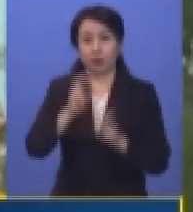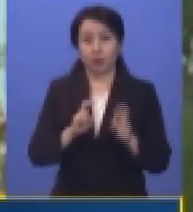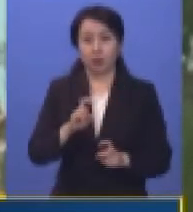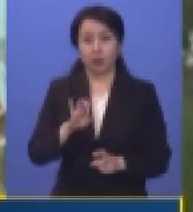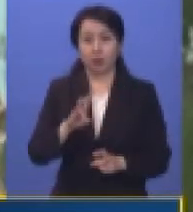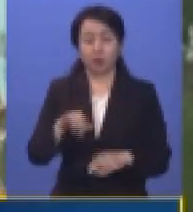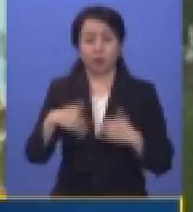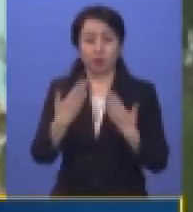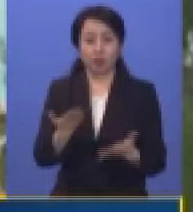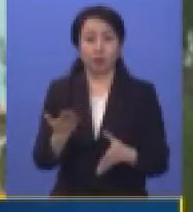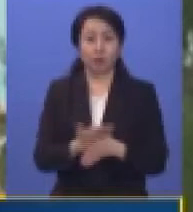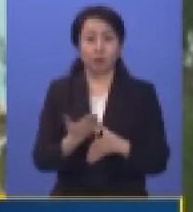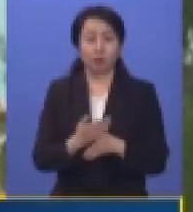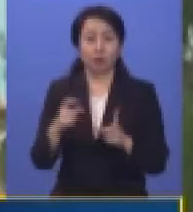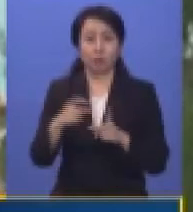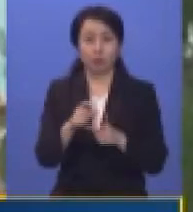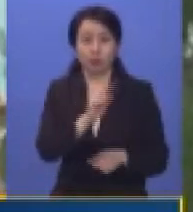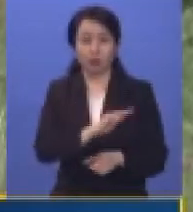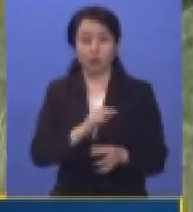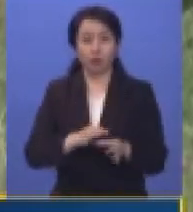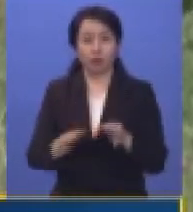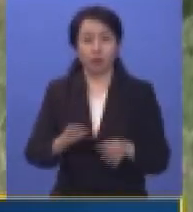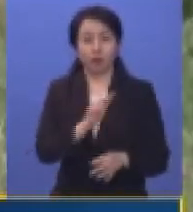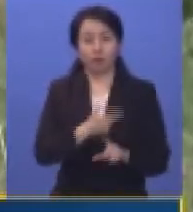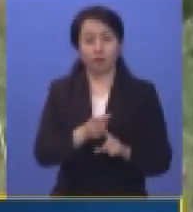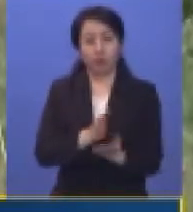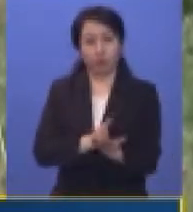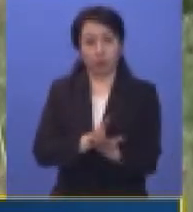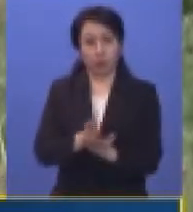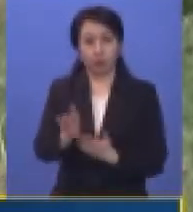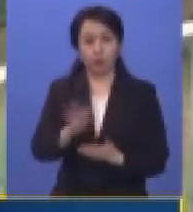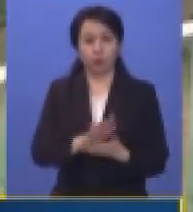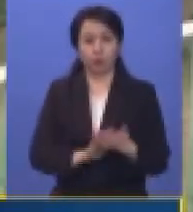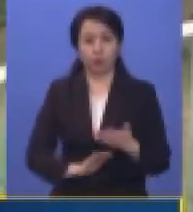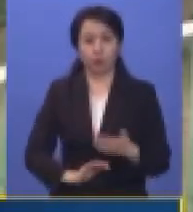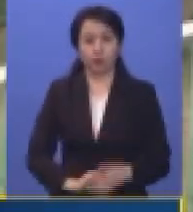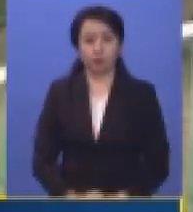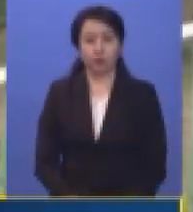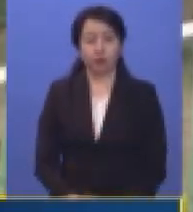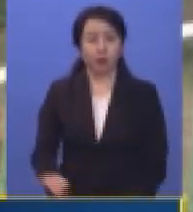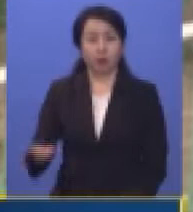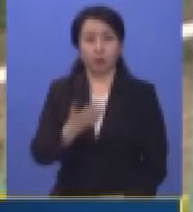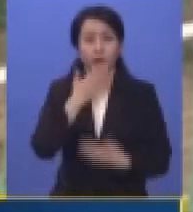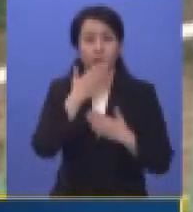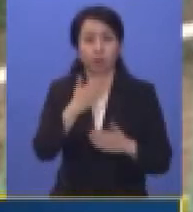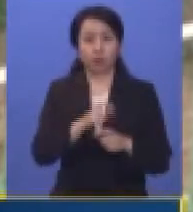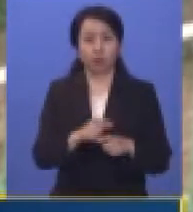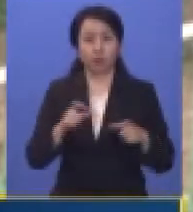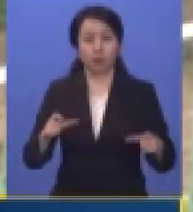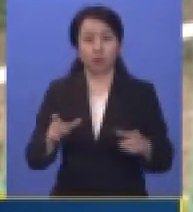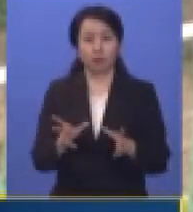за оказанную помощь. По словам работников филиала, работа в этом направлении продолжится. К нему обратились жители